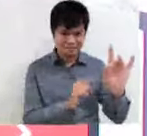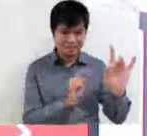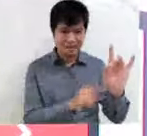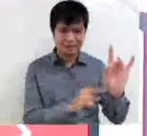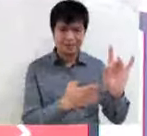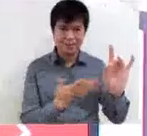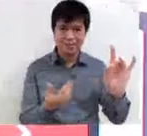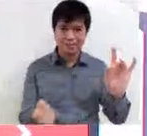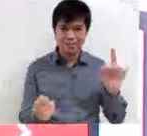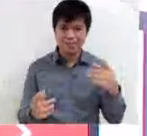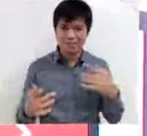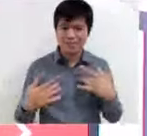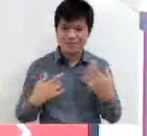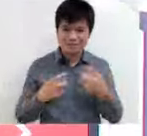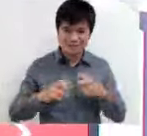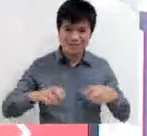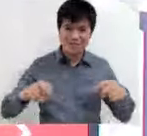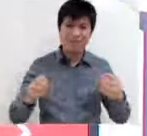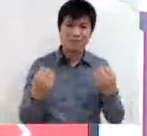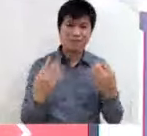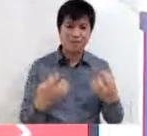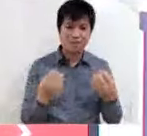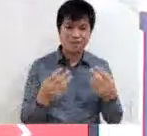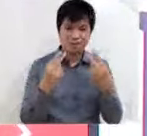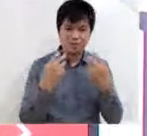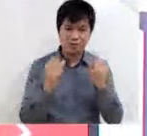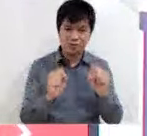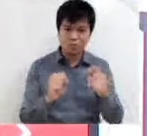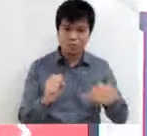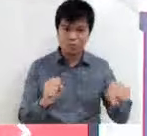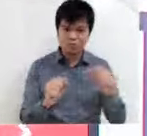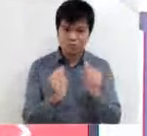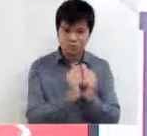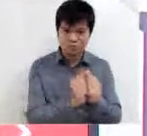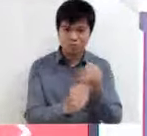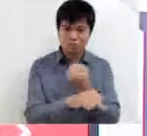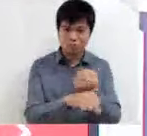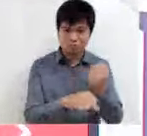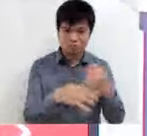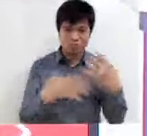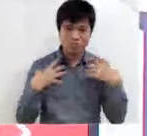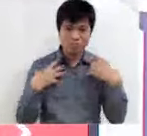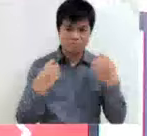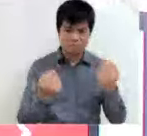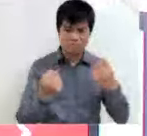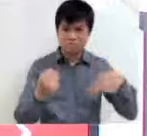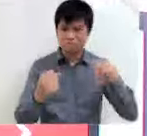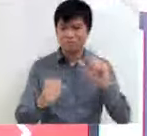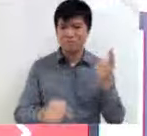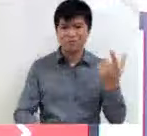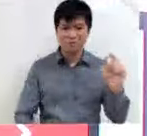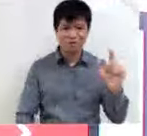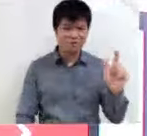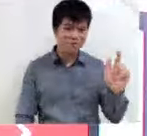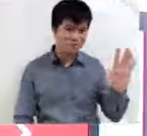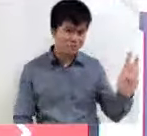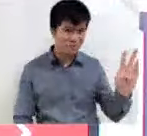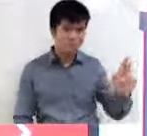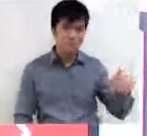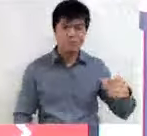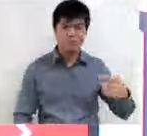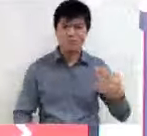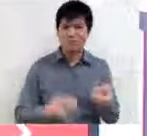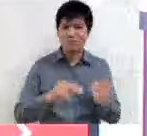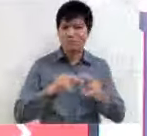tayo. Diba tayo? Mm. Mas madami na tayo. Stronger para together. Yes. No? Pasabog sa 2024. At tumataas pa ang ratings. Tsaka si